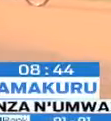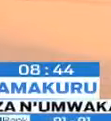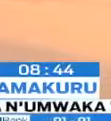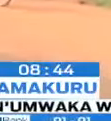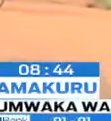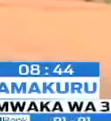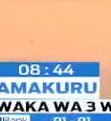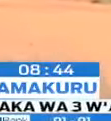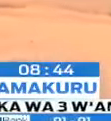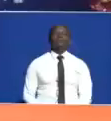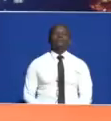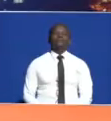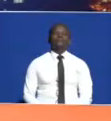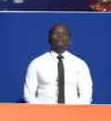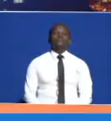18.